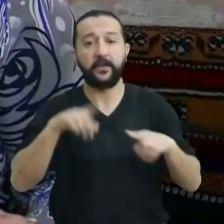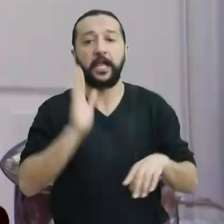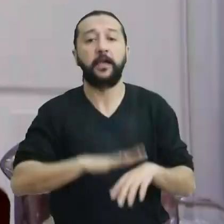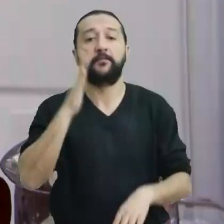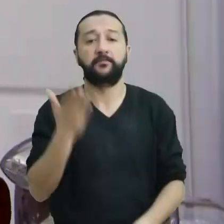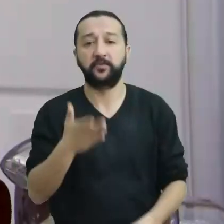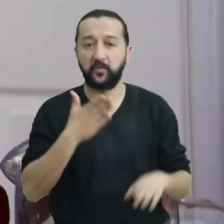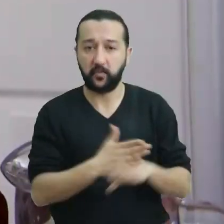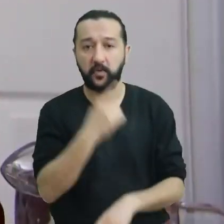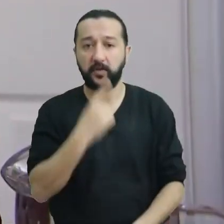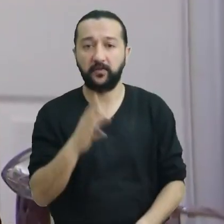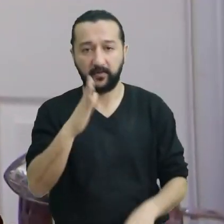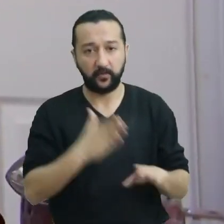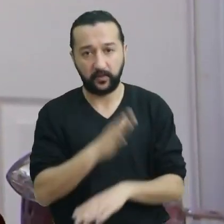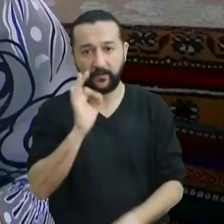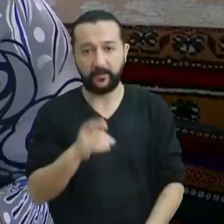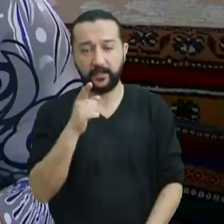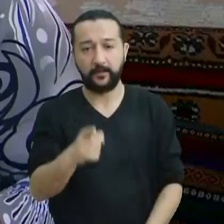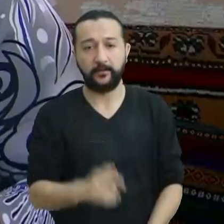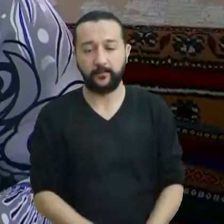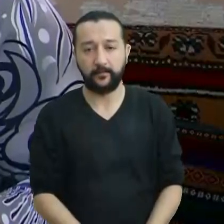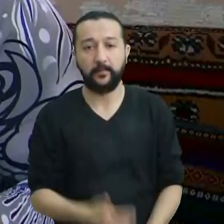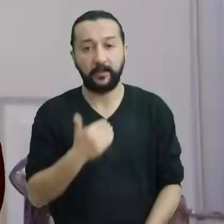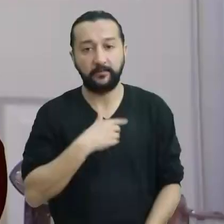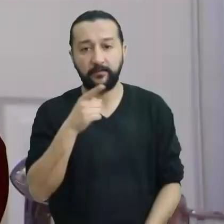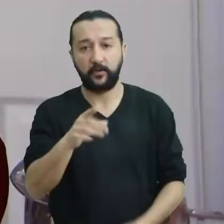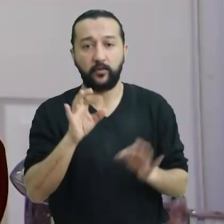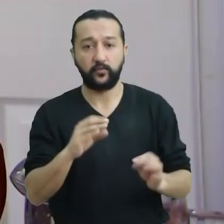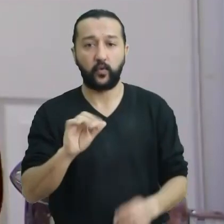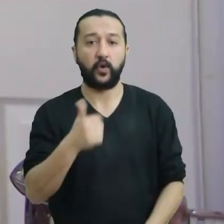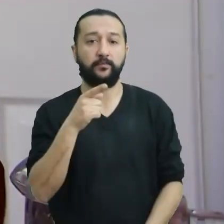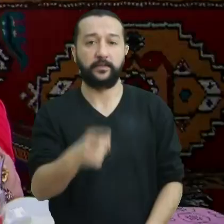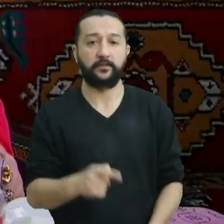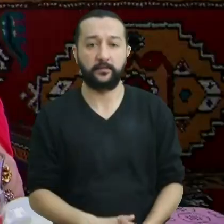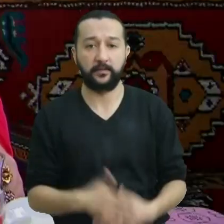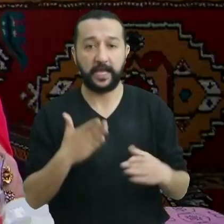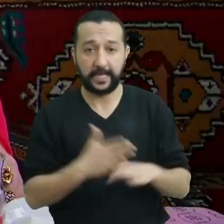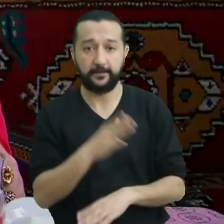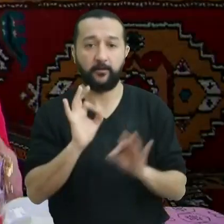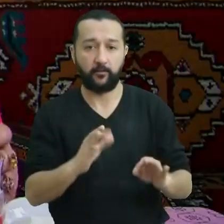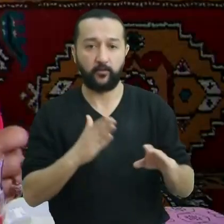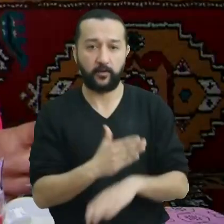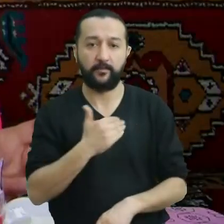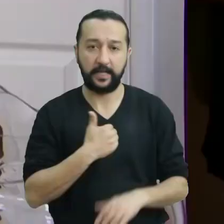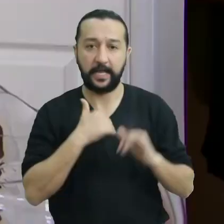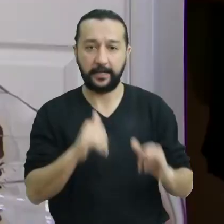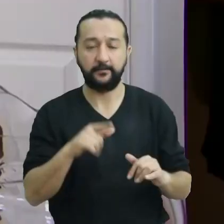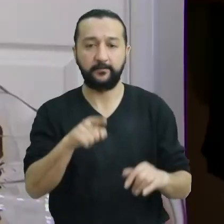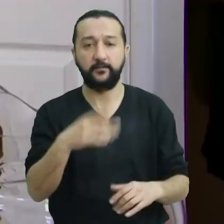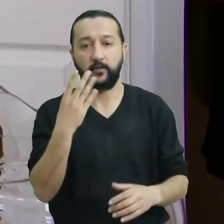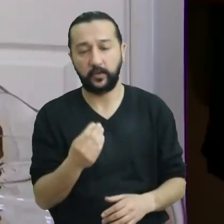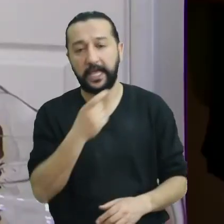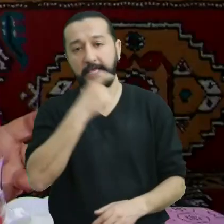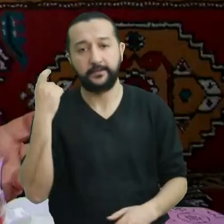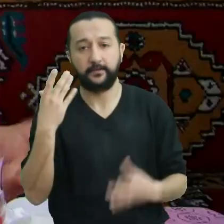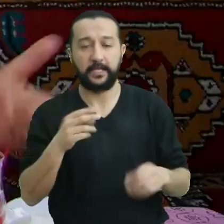Çerçeveletmemişler falan. Doğru söylüyorsun vallahi ya Badire. Ya biz böyle şeyi çok önemseriz ya. Aslında öyle yani. Bence de öyle. 3-5 tane kağıt bunlardan.